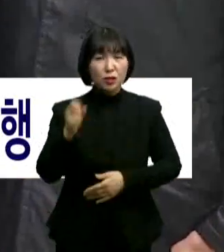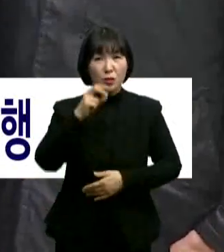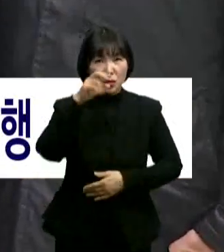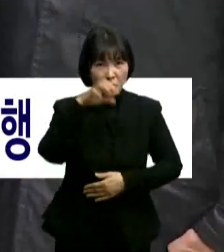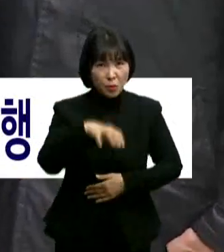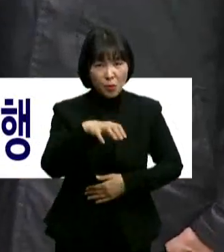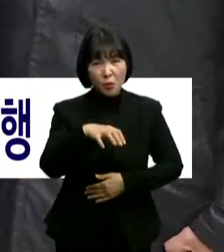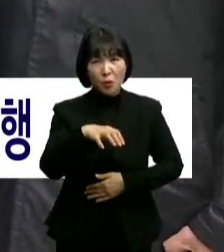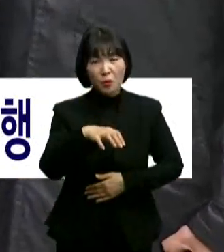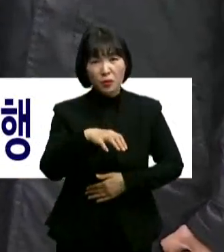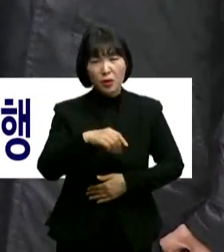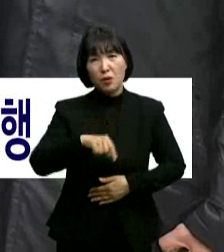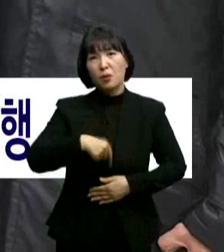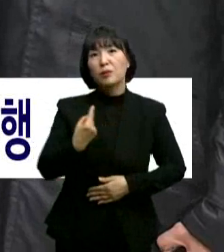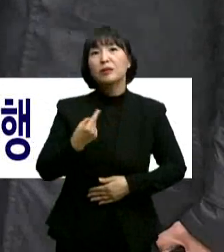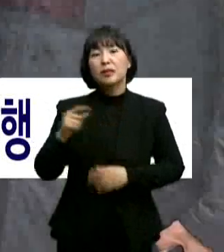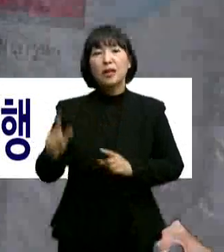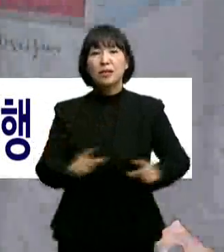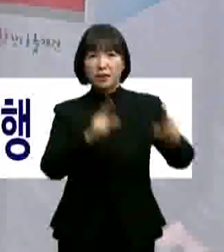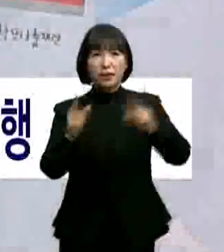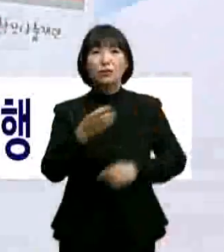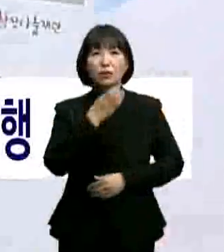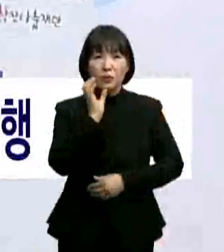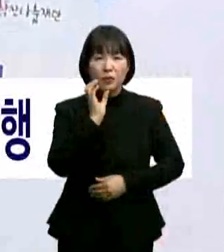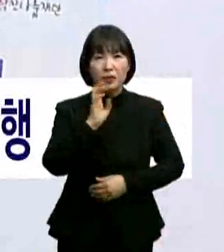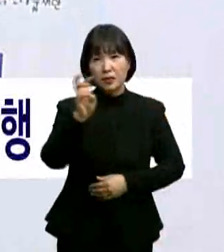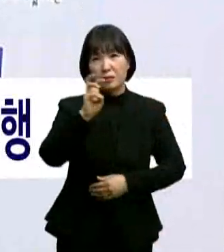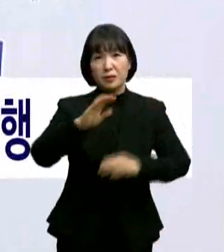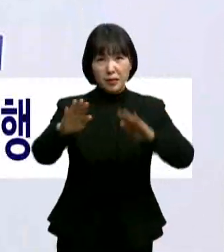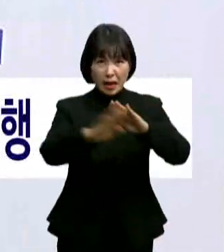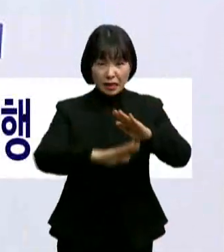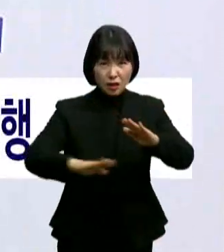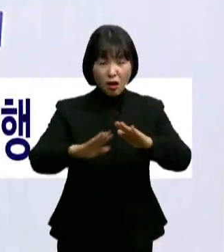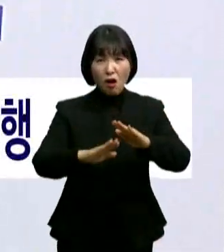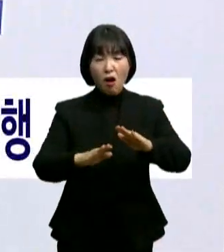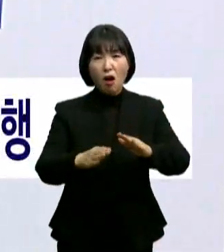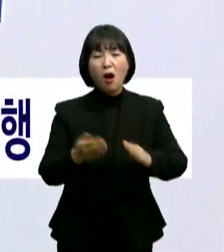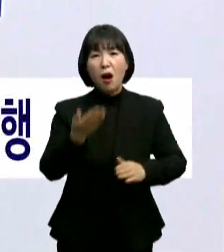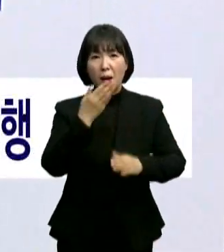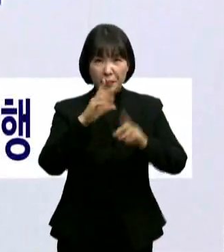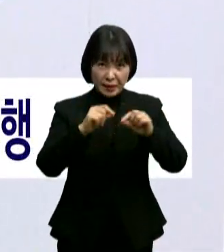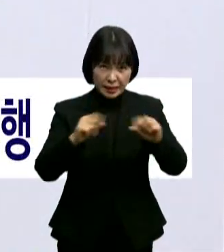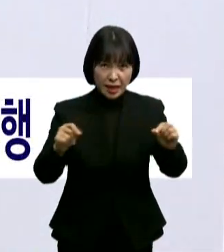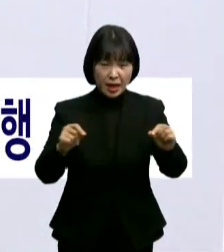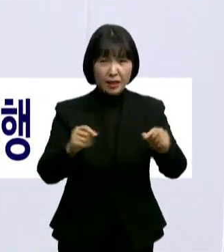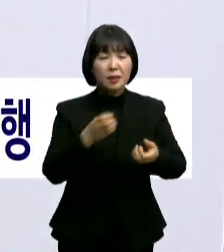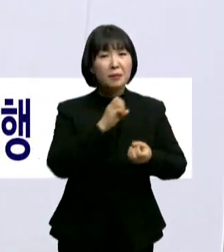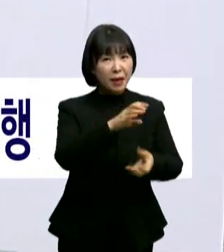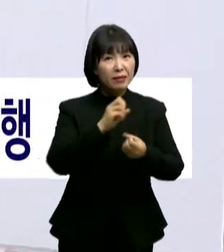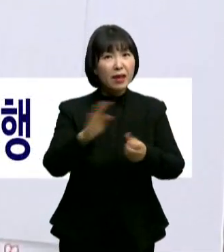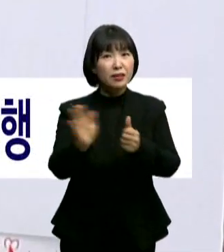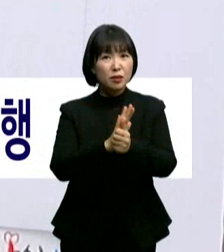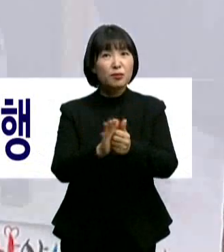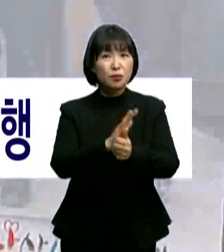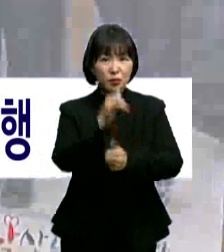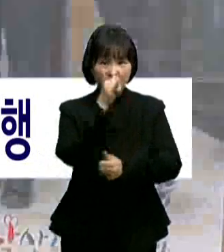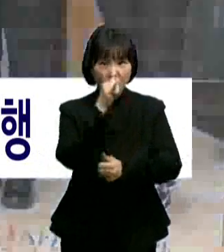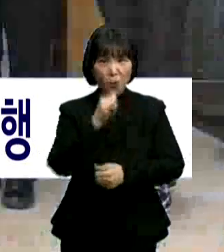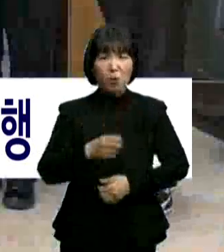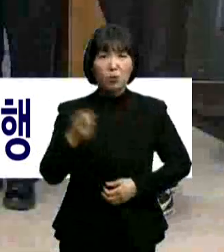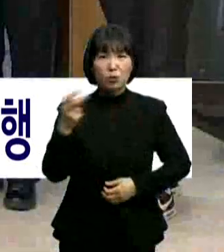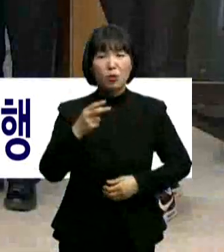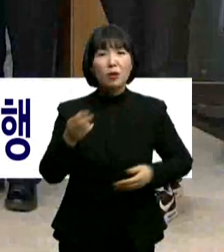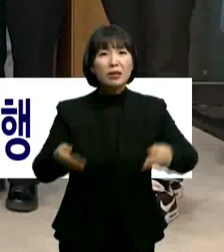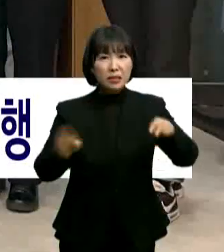1대 조소득 독고노인 30세 대에게 주 1회 밑반찬 배달 봉사를 진행하였고 또 시설 관리 공단